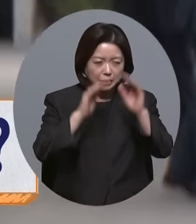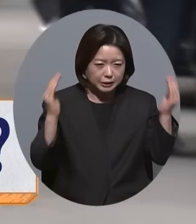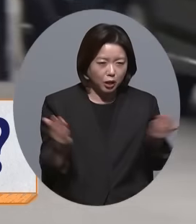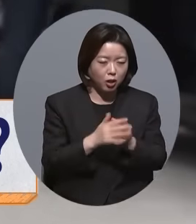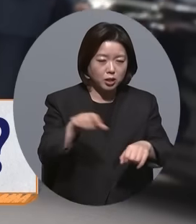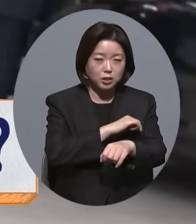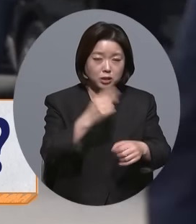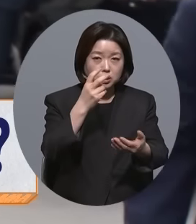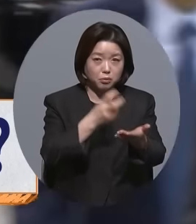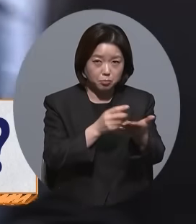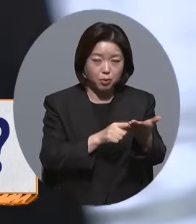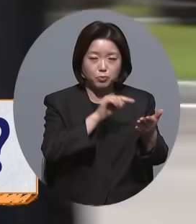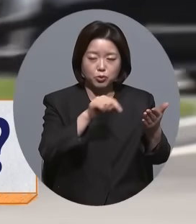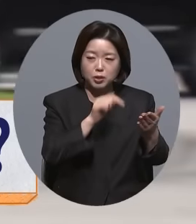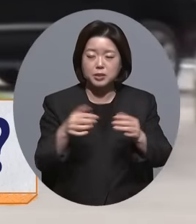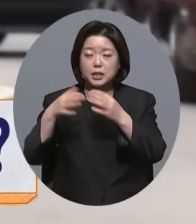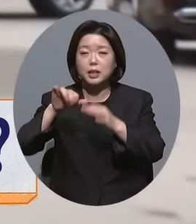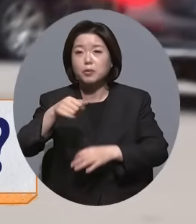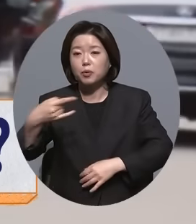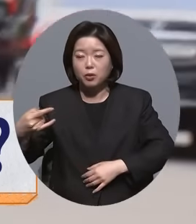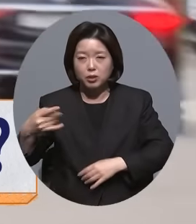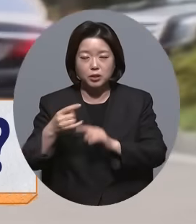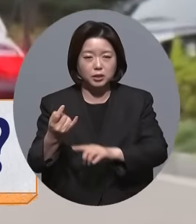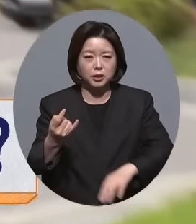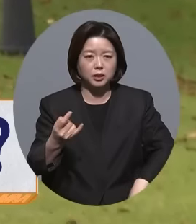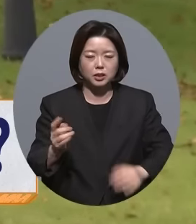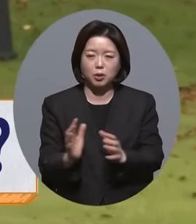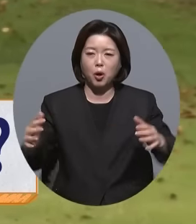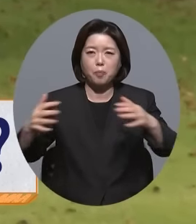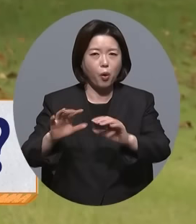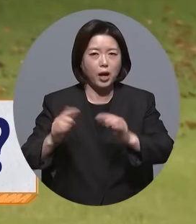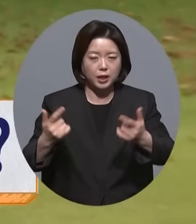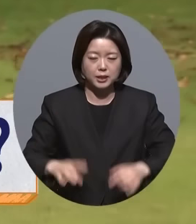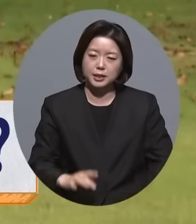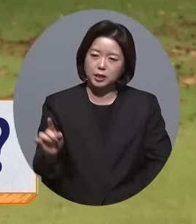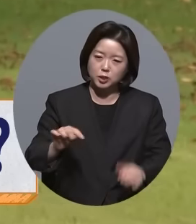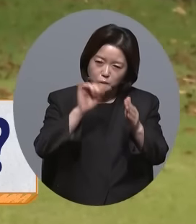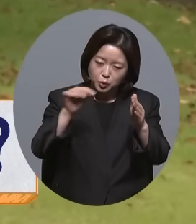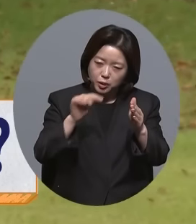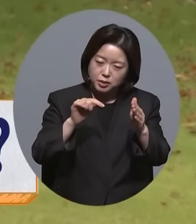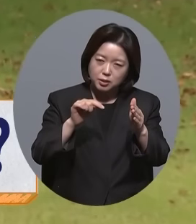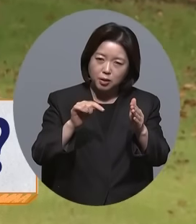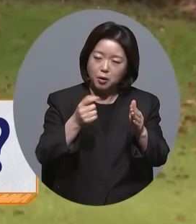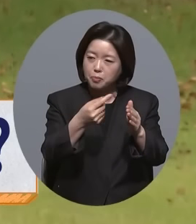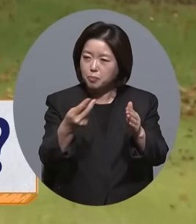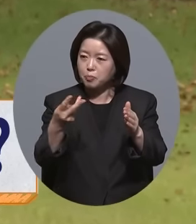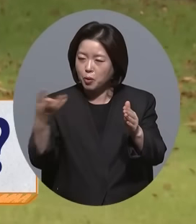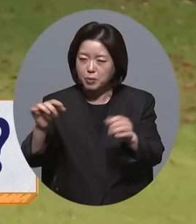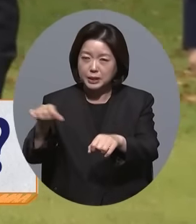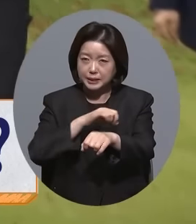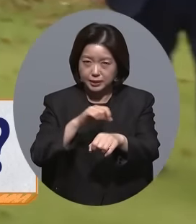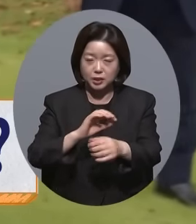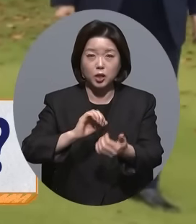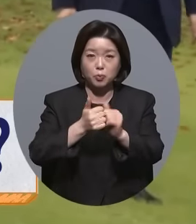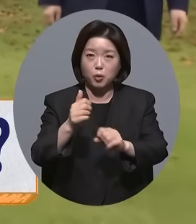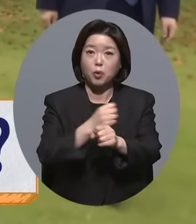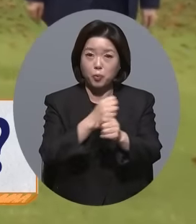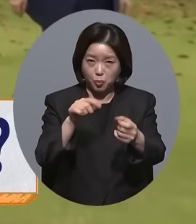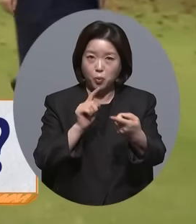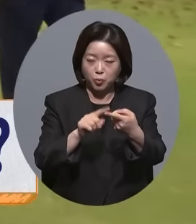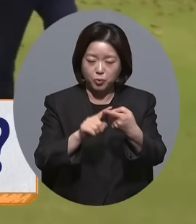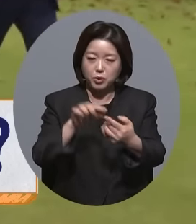중에서 김건희 여사 특검법을 너무 포괄적으로 얘기를 하는 게 아니라 그중에서 어떤 특정 사안들 예를 들면 도이치모터스라든가